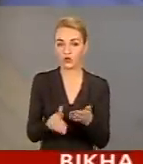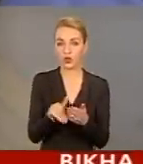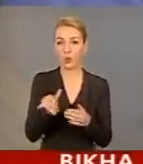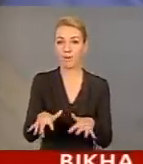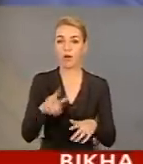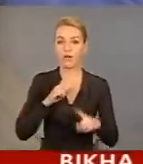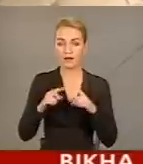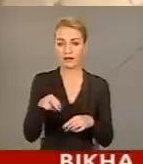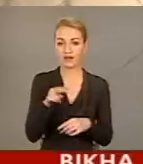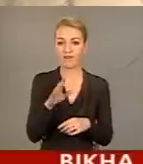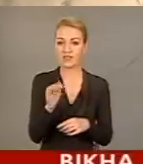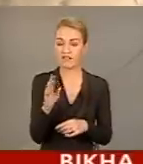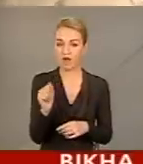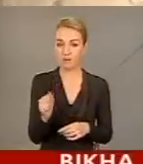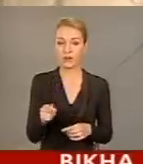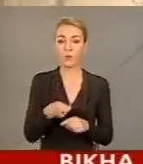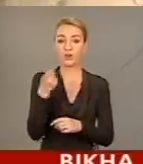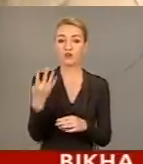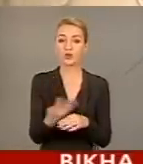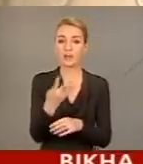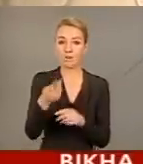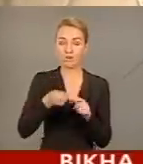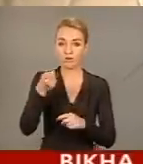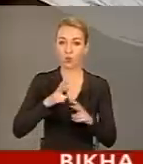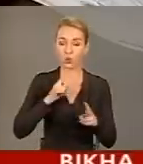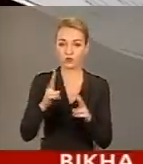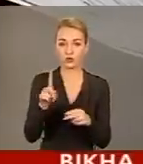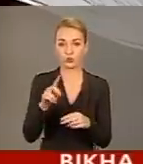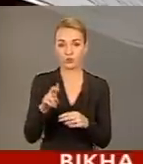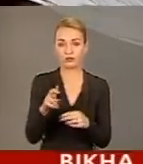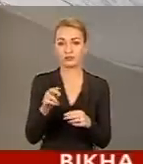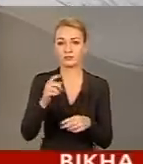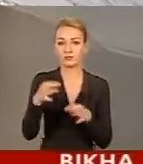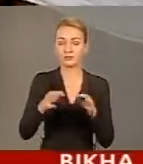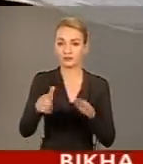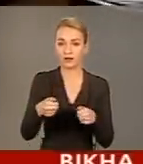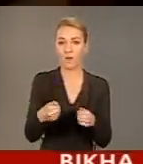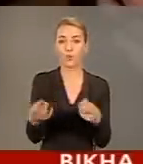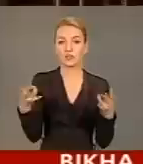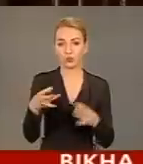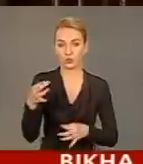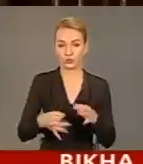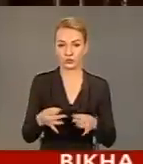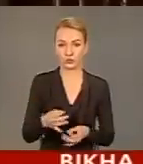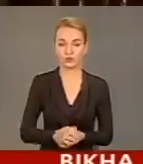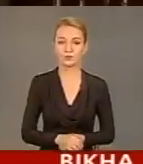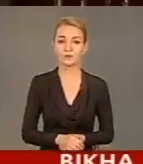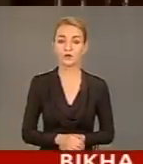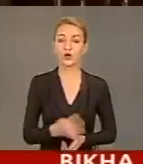парламенті Дмитра Васильєва. Подав аж 4 позови, щоб вибрати, за словами юриста заводу, потрібного суддю.